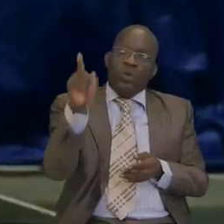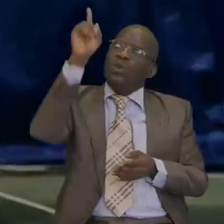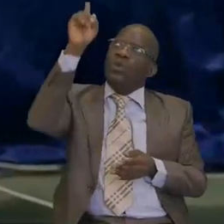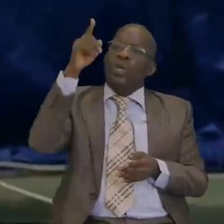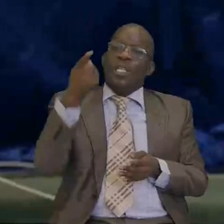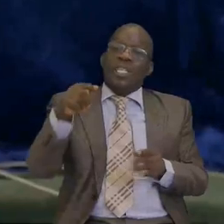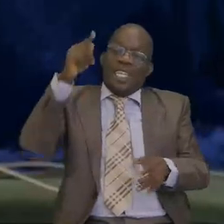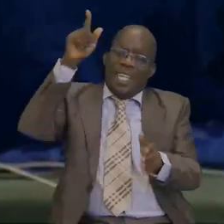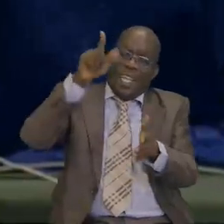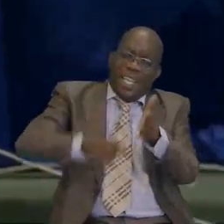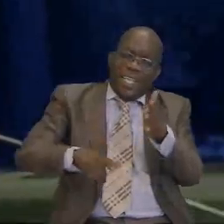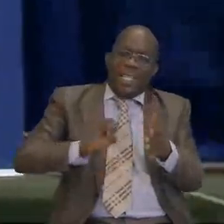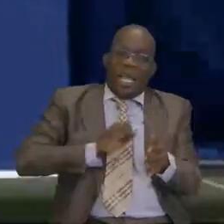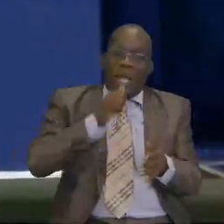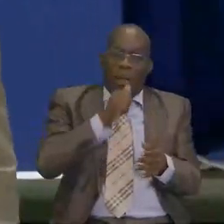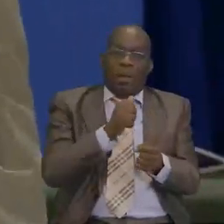aimé.